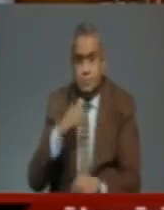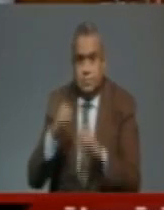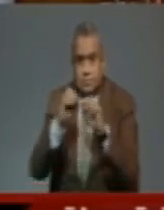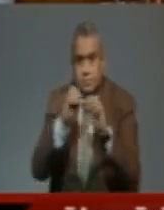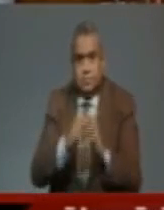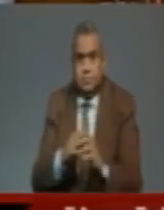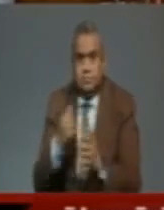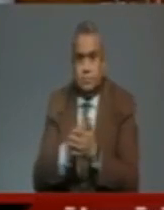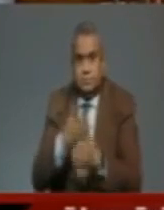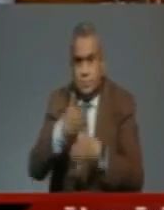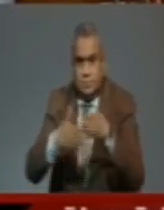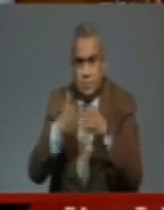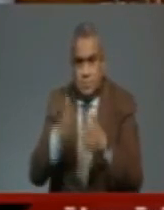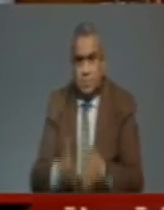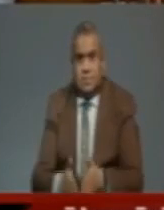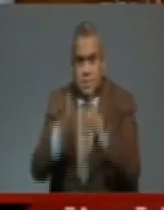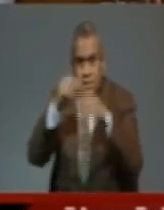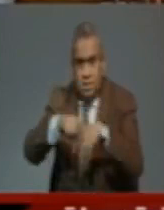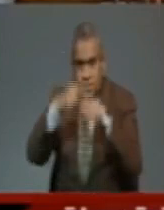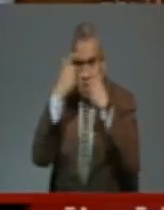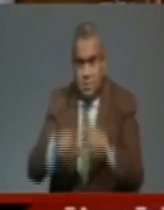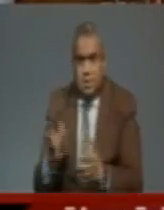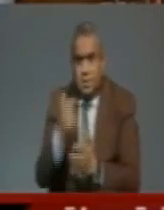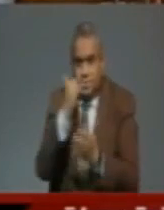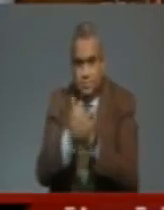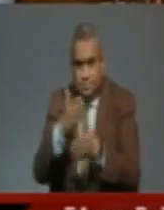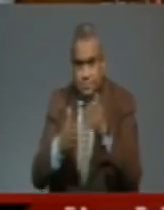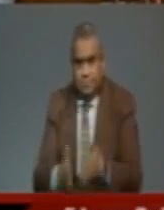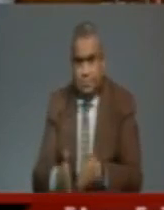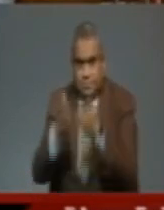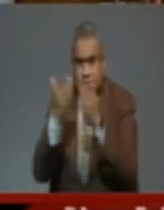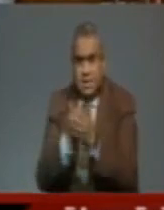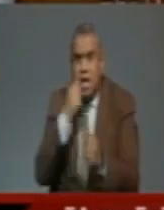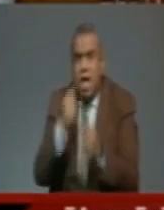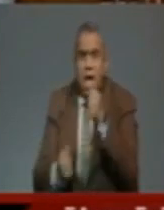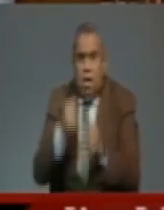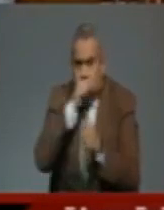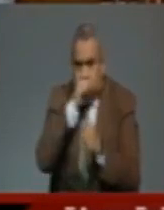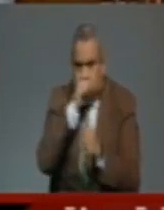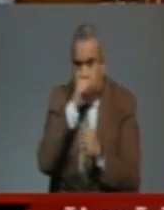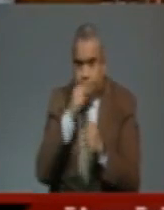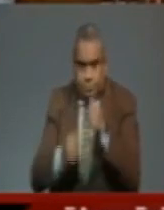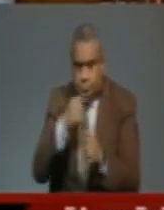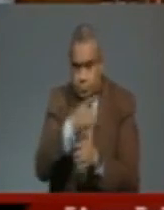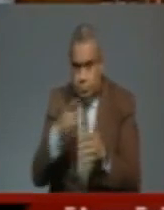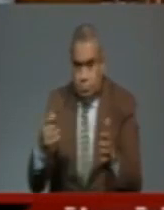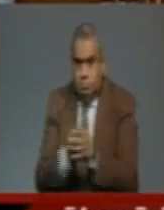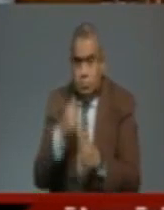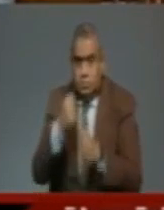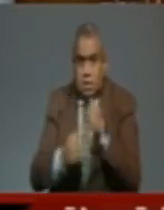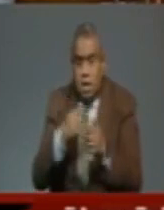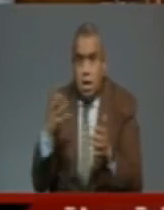مبنى فني او اول منشأة اتعمل على طول عشان كمية السيارات اللي ساتك اي حد يخش فيه، السيارات المستوردة